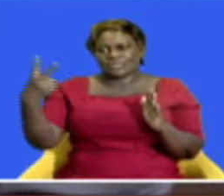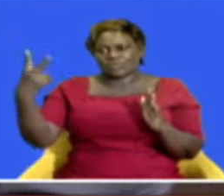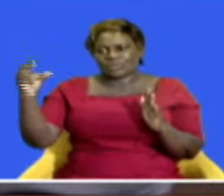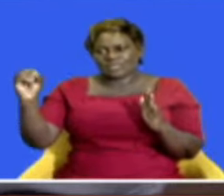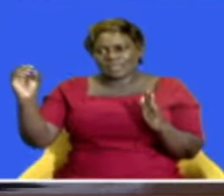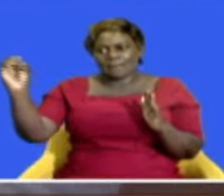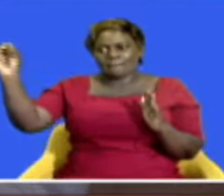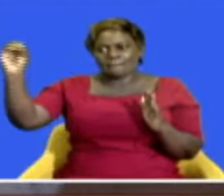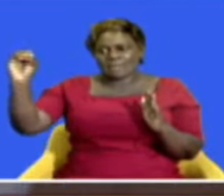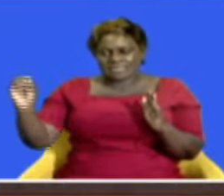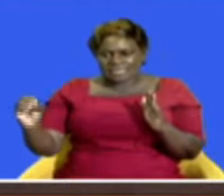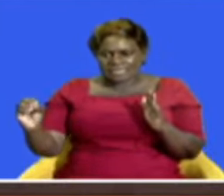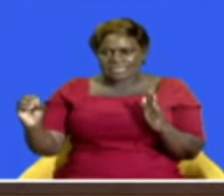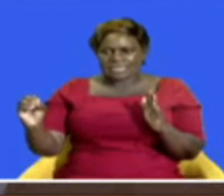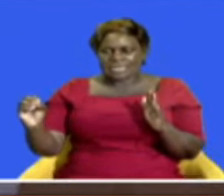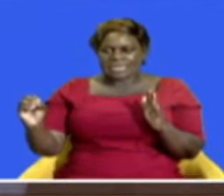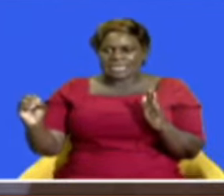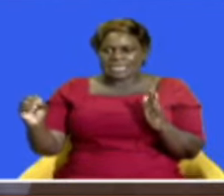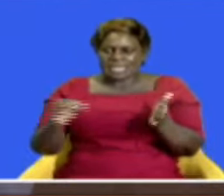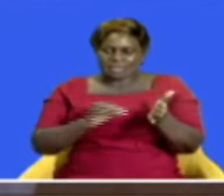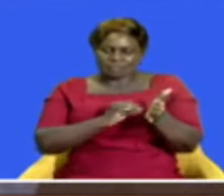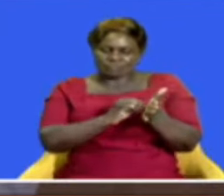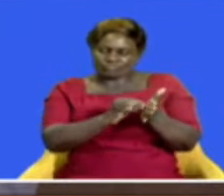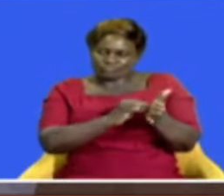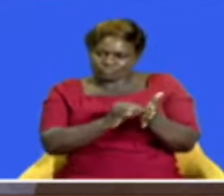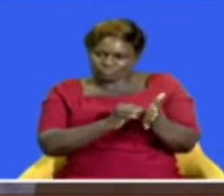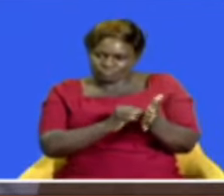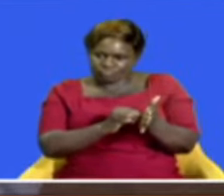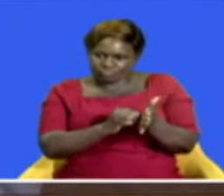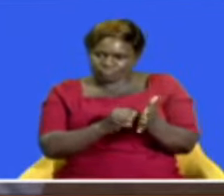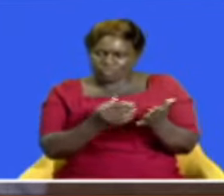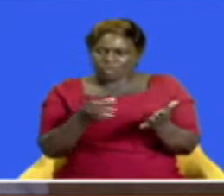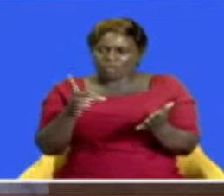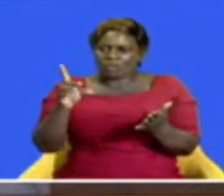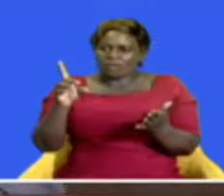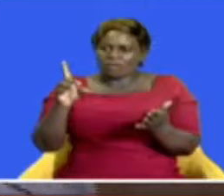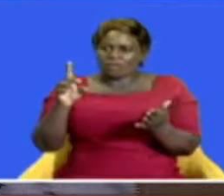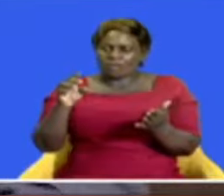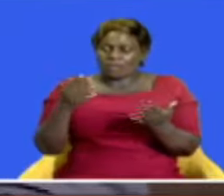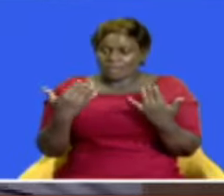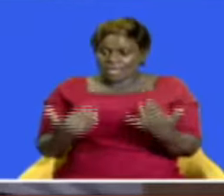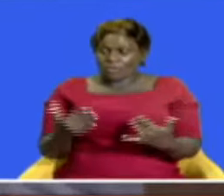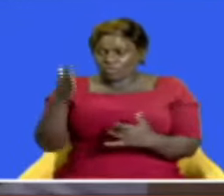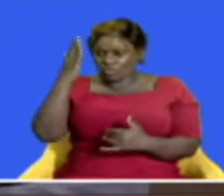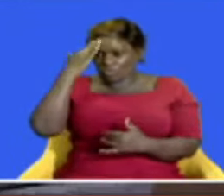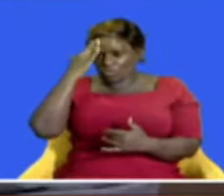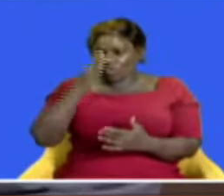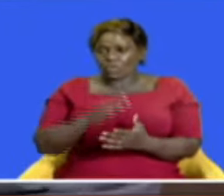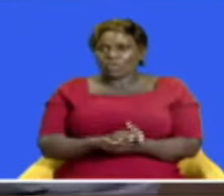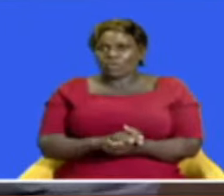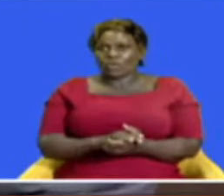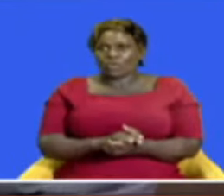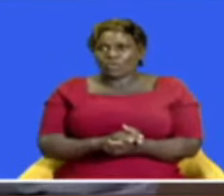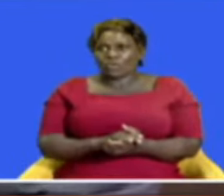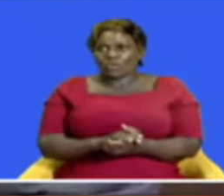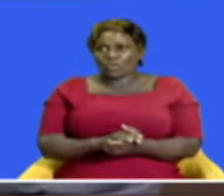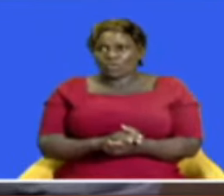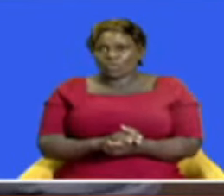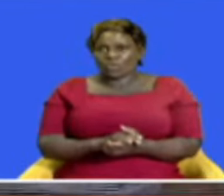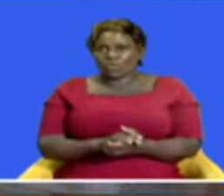20%. Hata kama ni hiyo kununua data bundles. Unajua siku hizi hata bila bundles